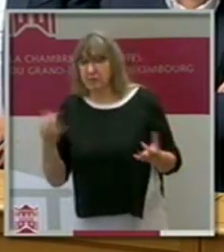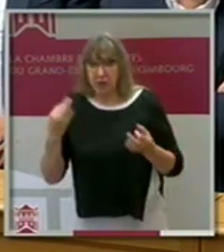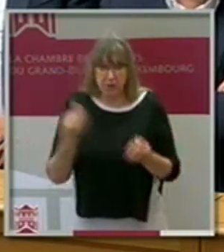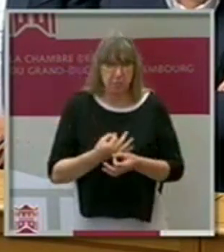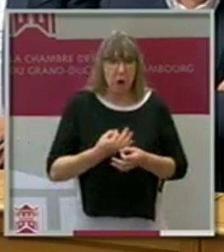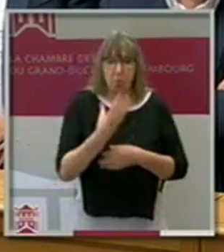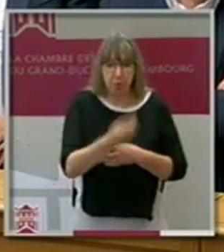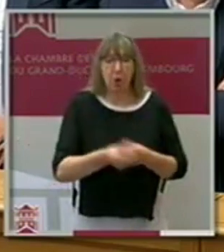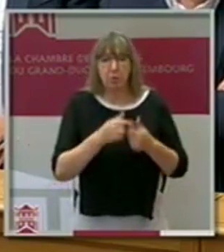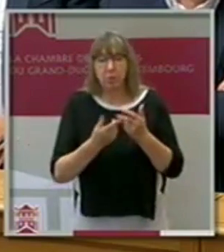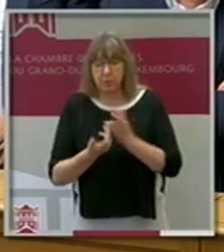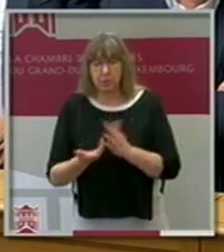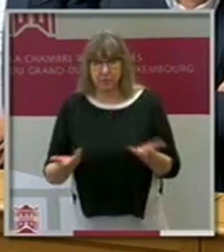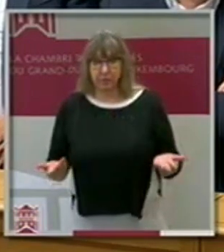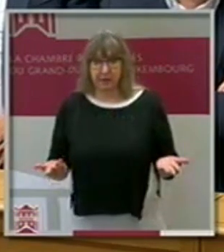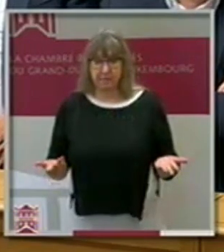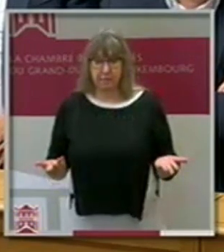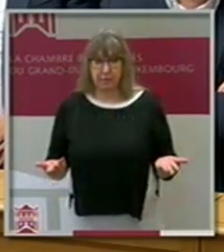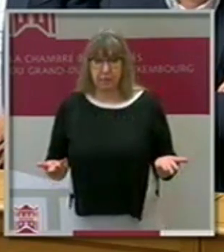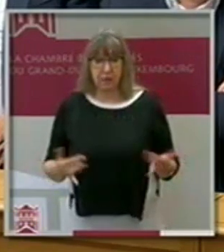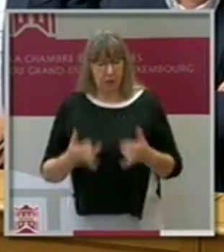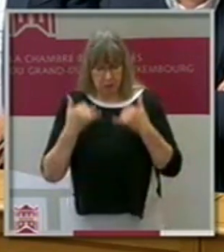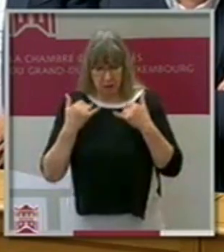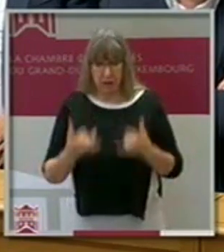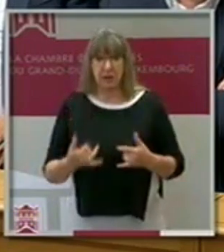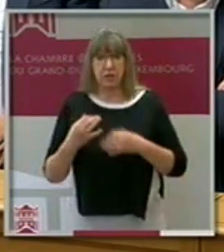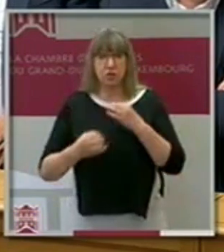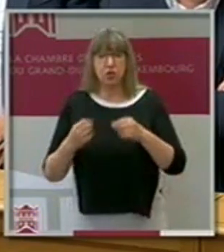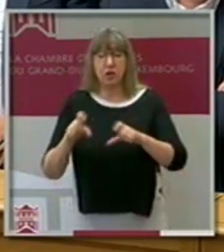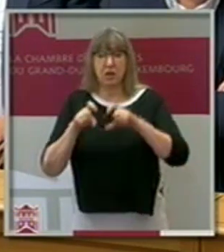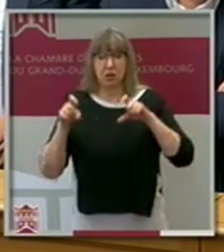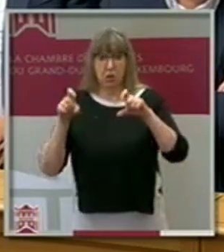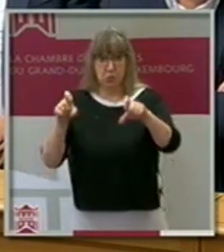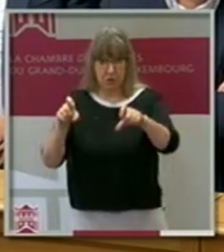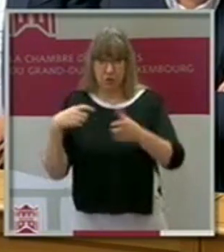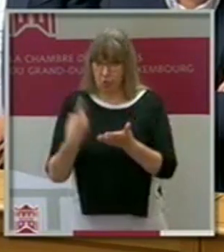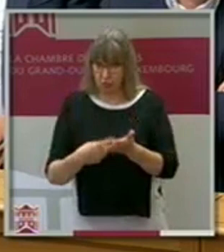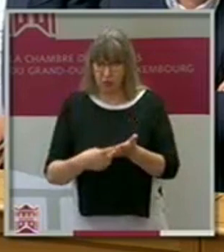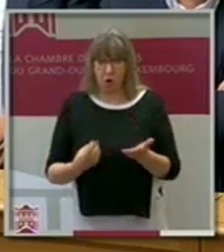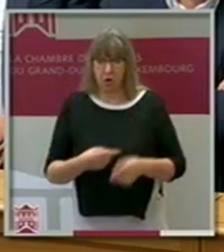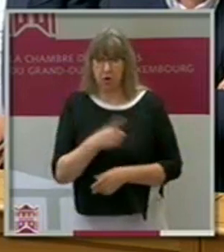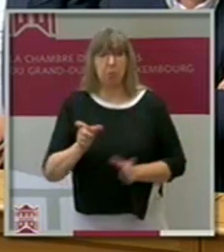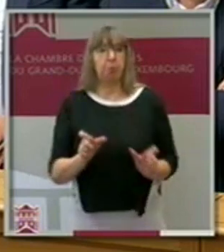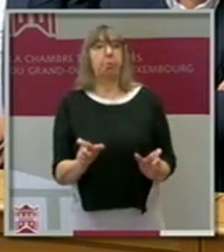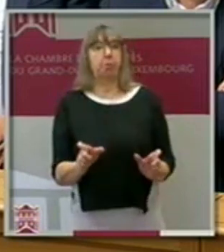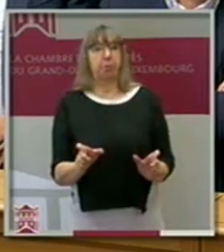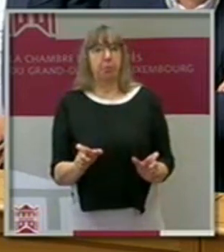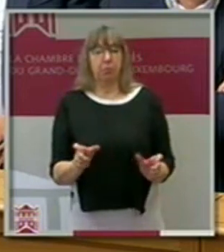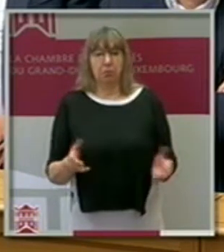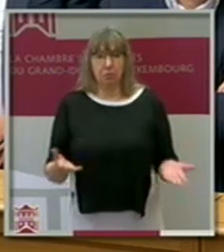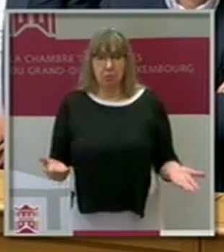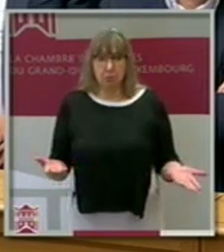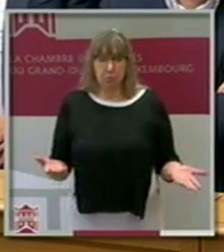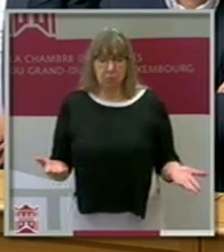Spezialkommission gefragt und da wird gemauert. Da wird gemauert, ich frage mich, was hat die Majorität